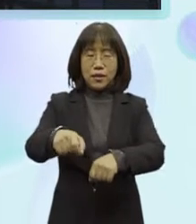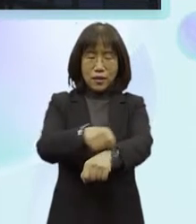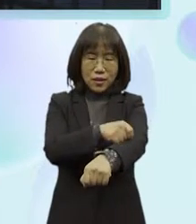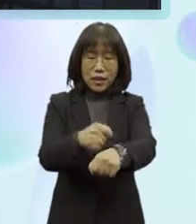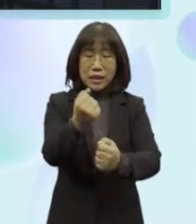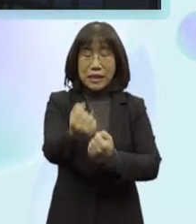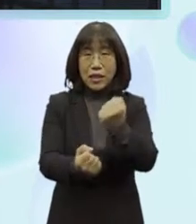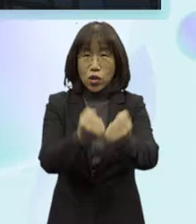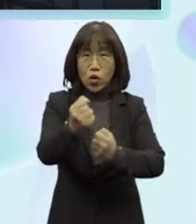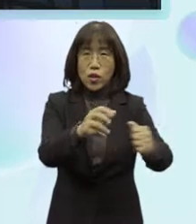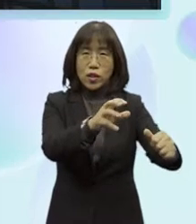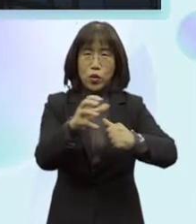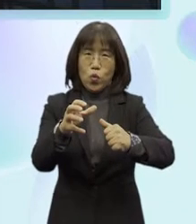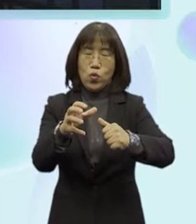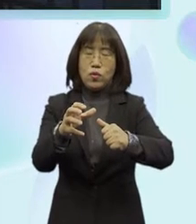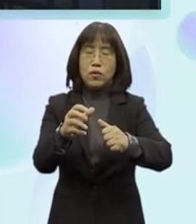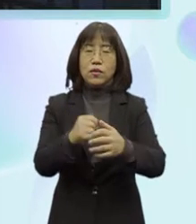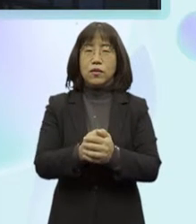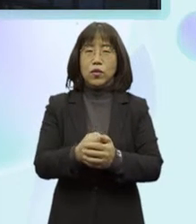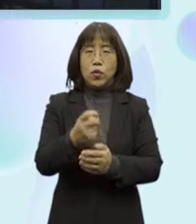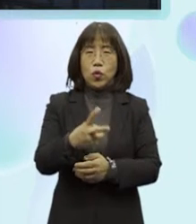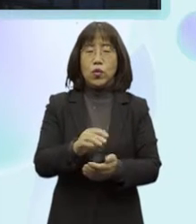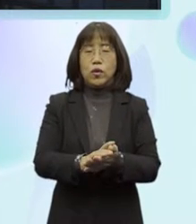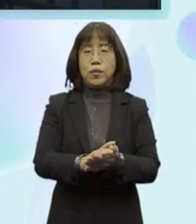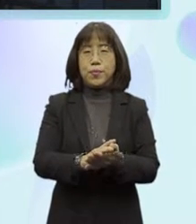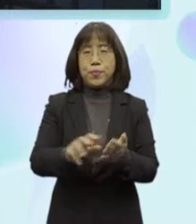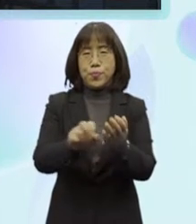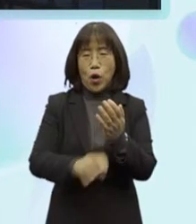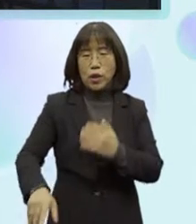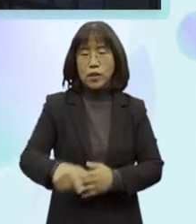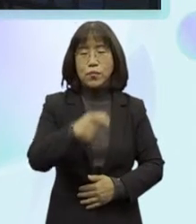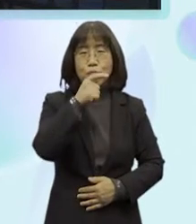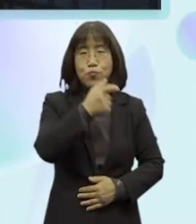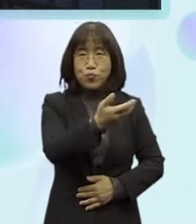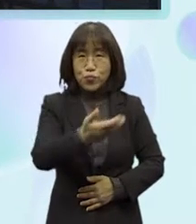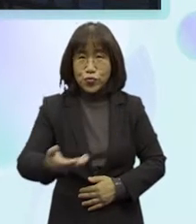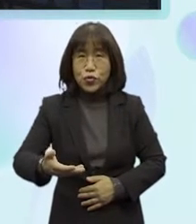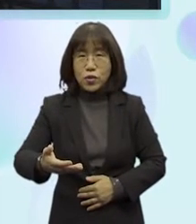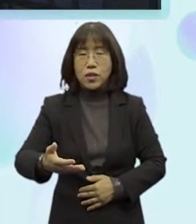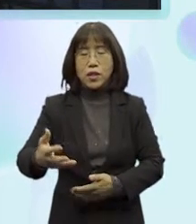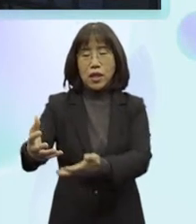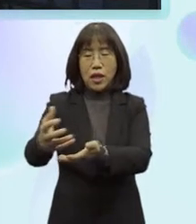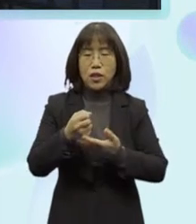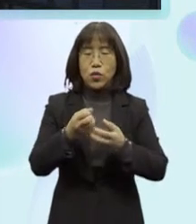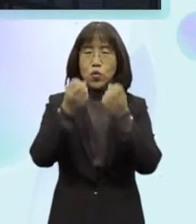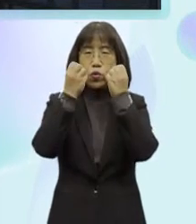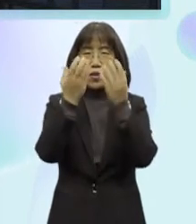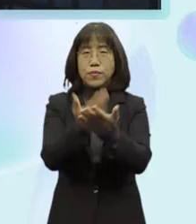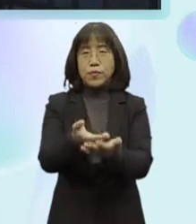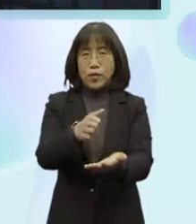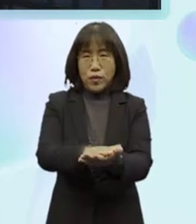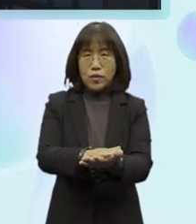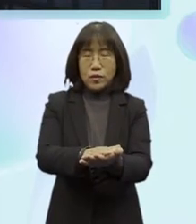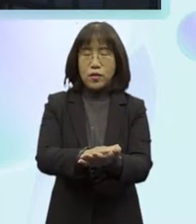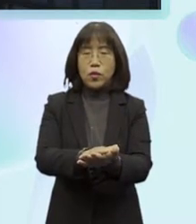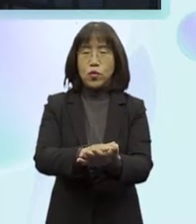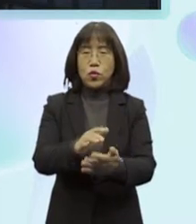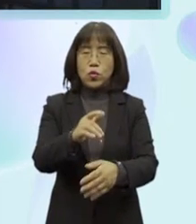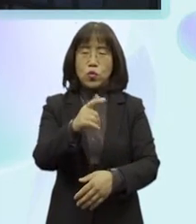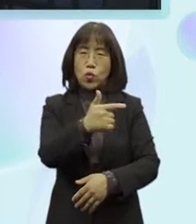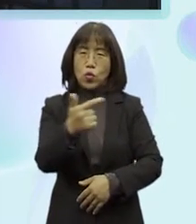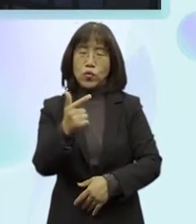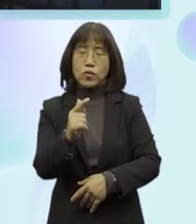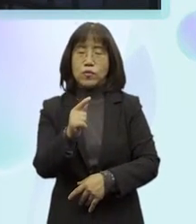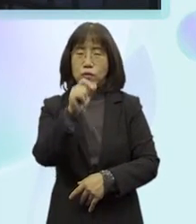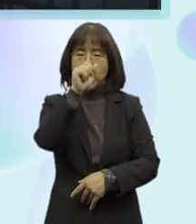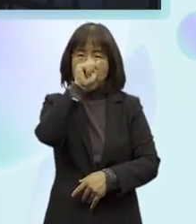자전거 이용 활성화, 유출 지하수를 활용한 개화산 되살리기 등 도시환경 분야 사례에서 높은 점수를